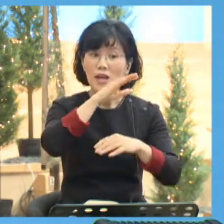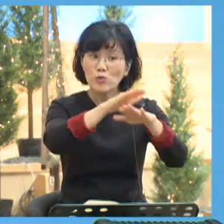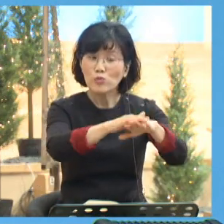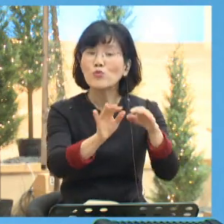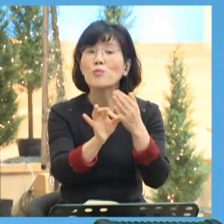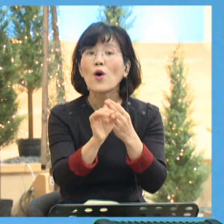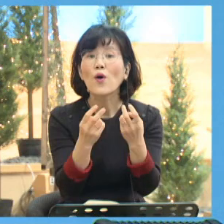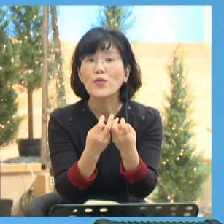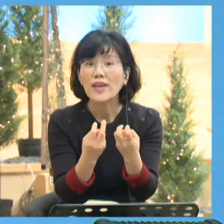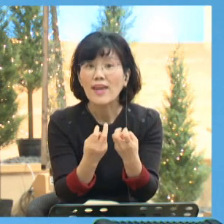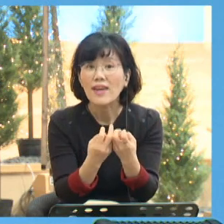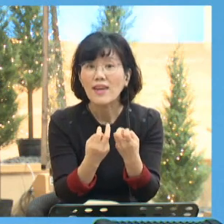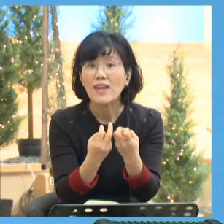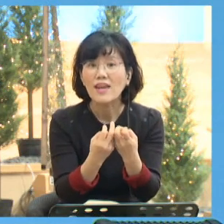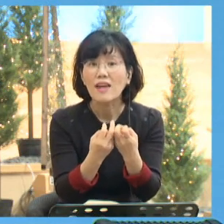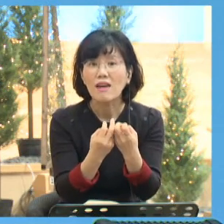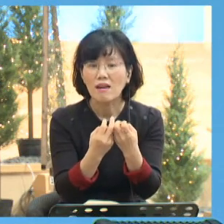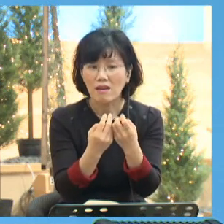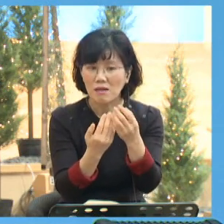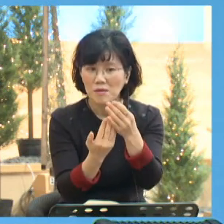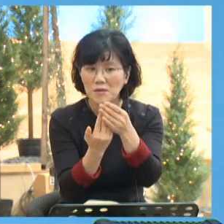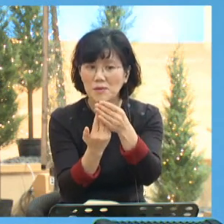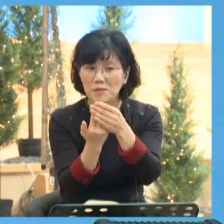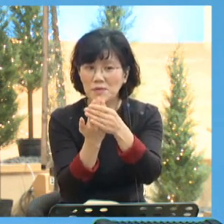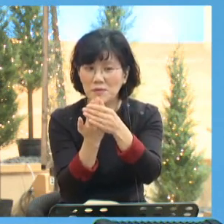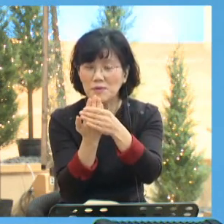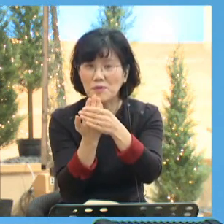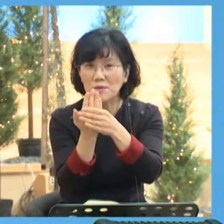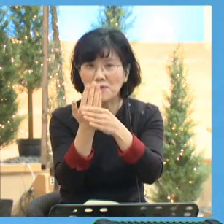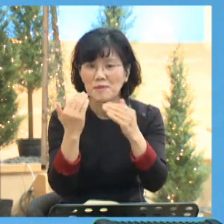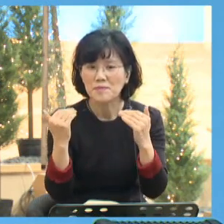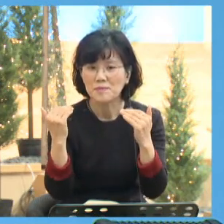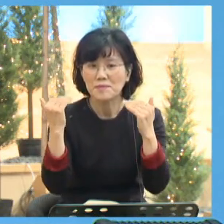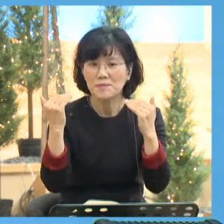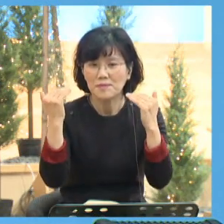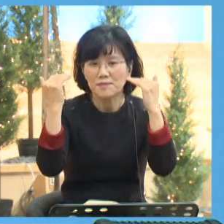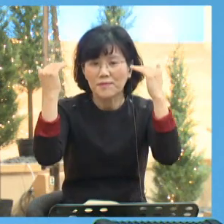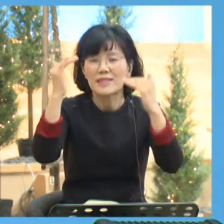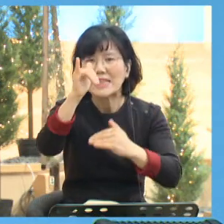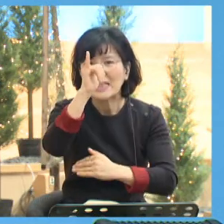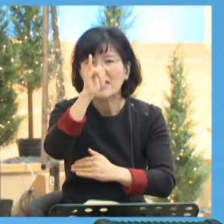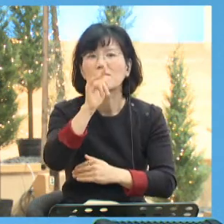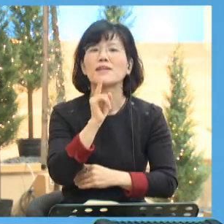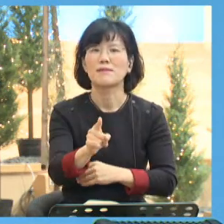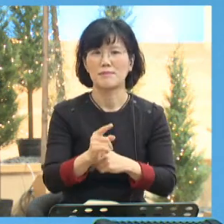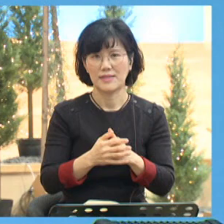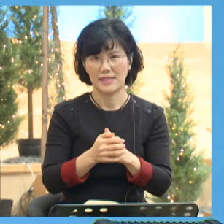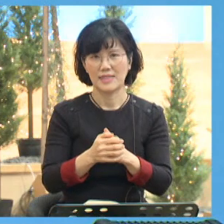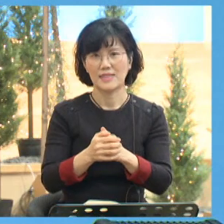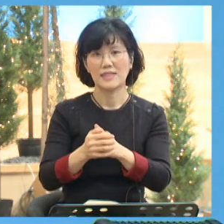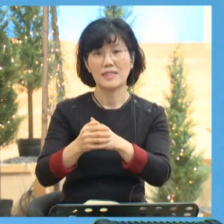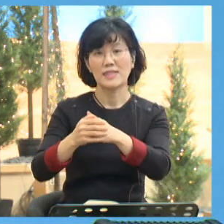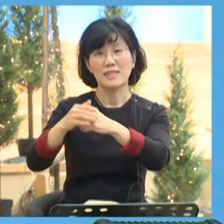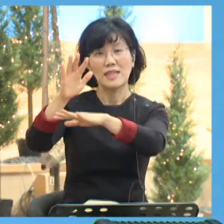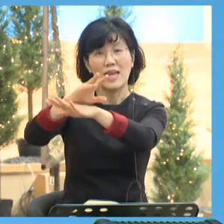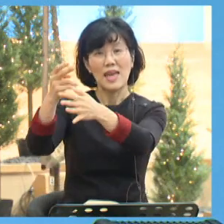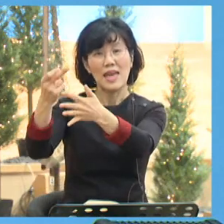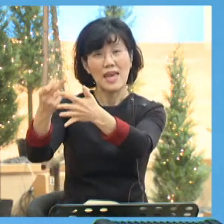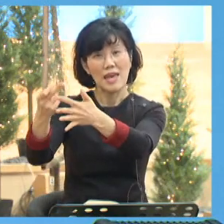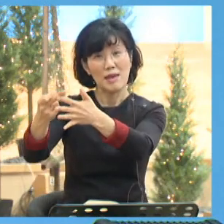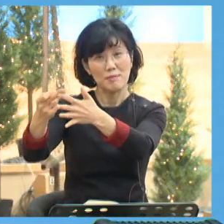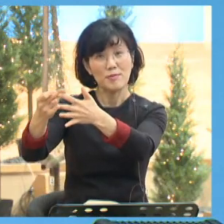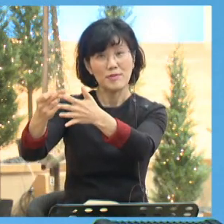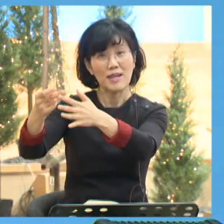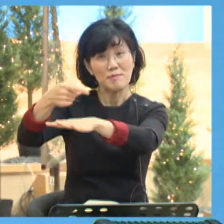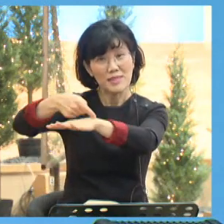되냐 이게 불뚝불뚝 일어나 잘 안한다 이 말입니다 앱으로 mg 파 속에 있었던 20 뿌리가